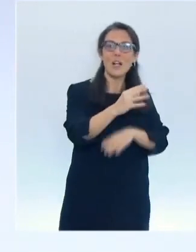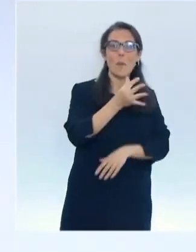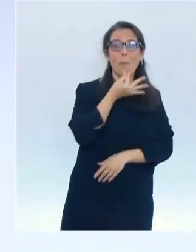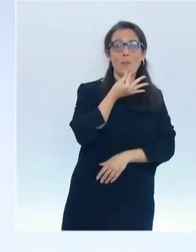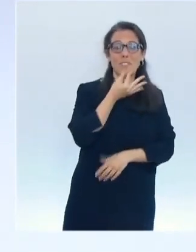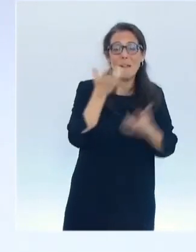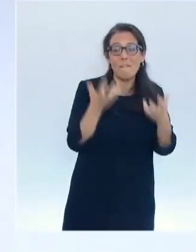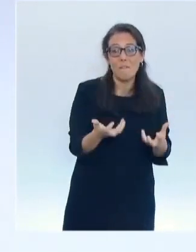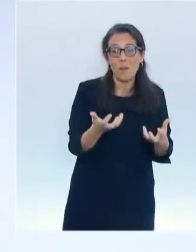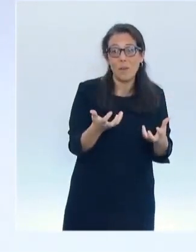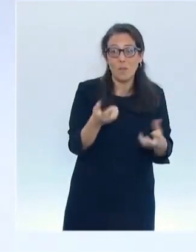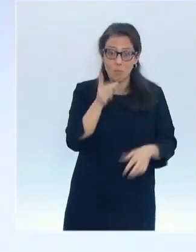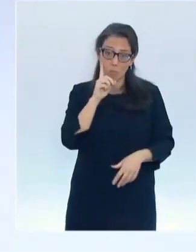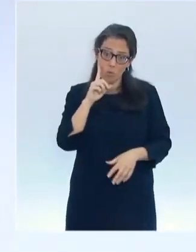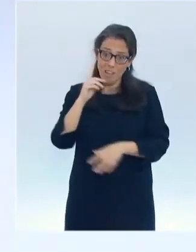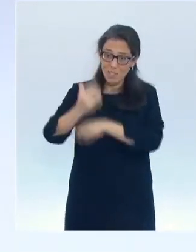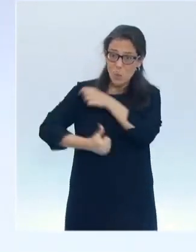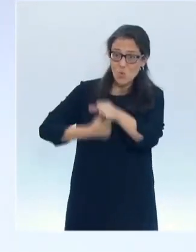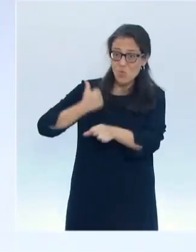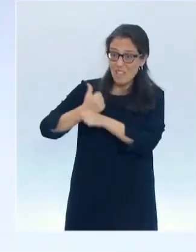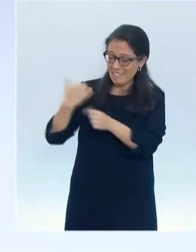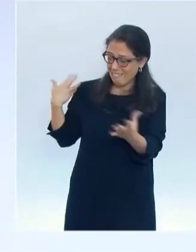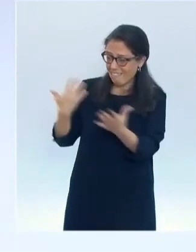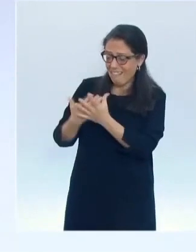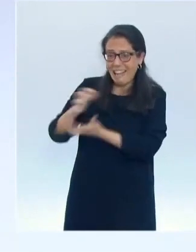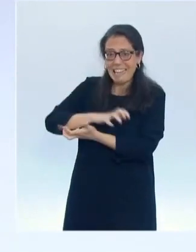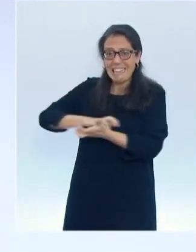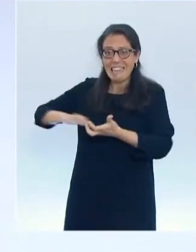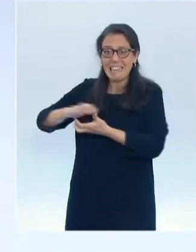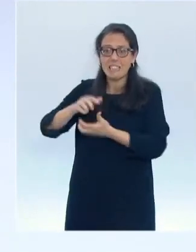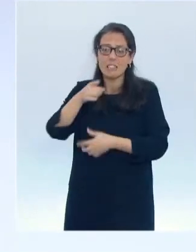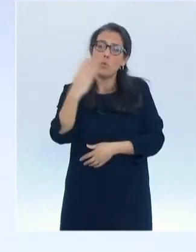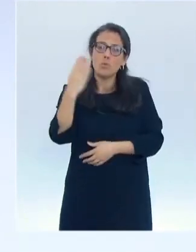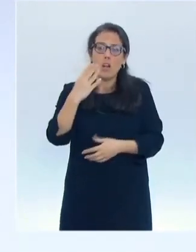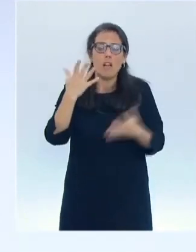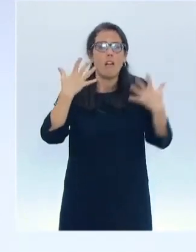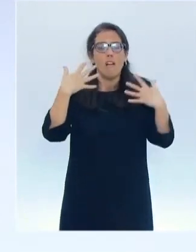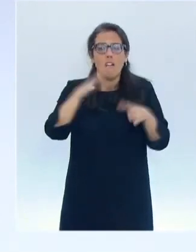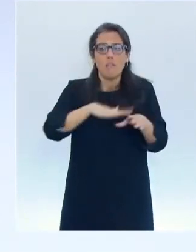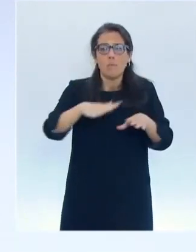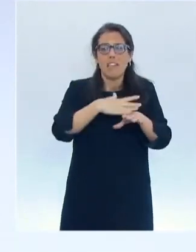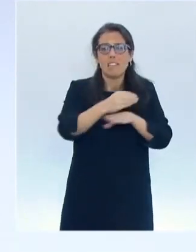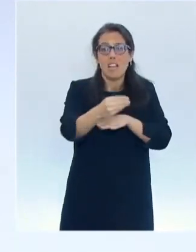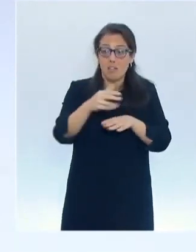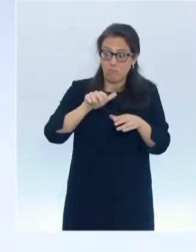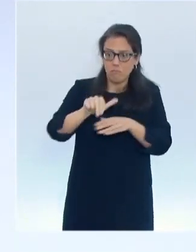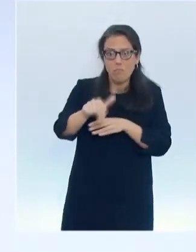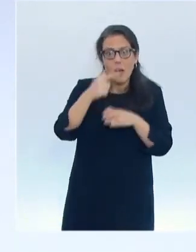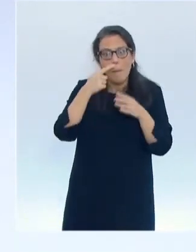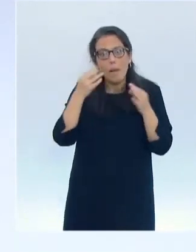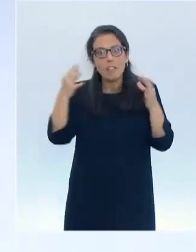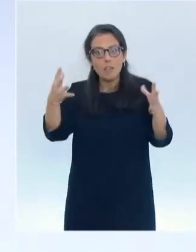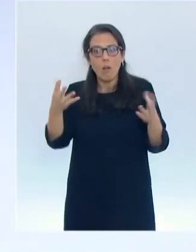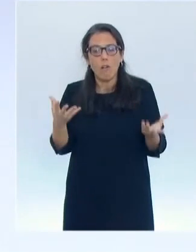passera à faire des bons matches un des beaux derbys on va vendre les droits télé un petit paquet cadeau autour de tout ça et up